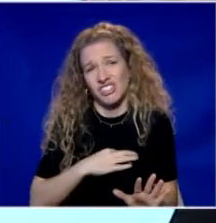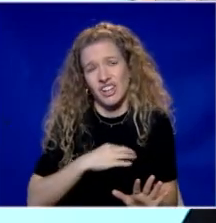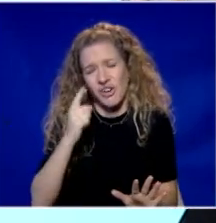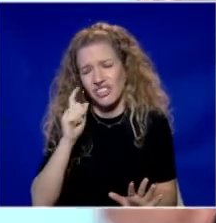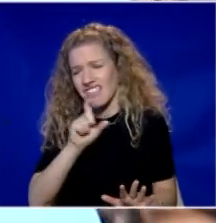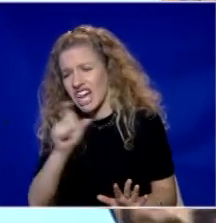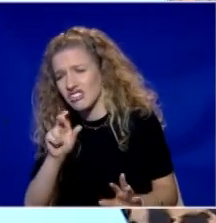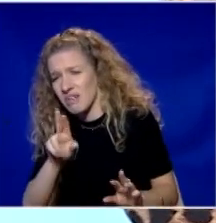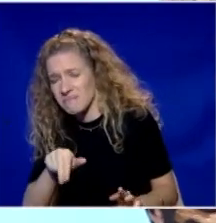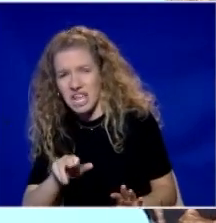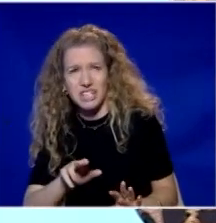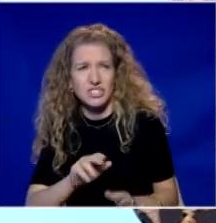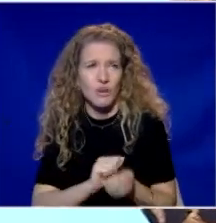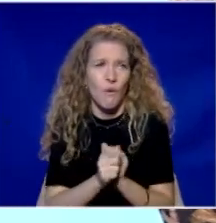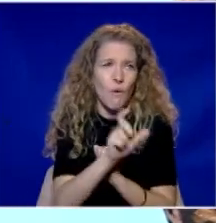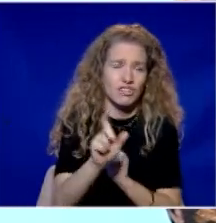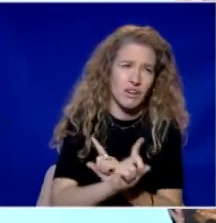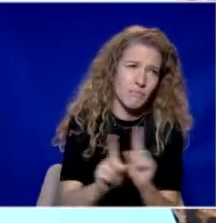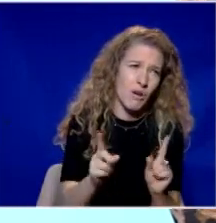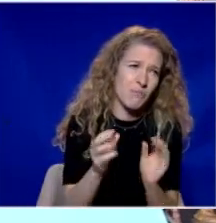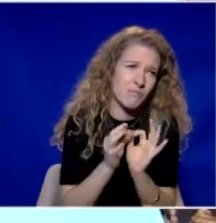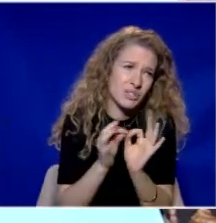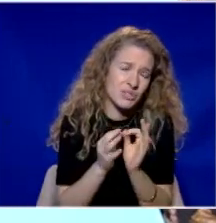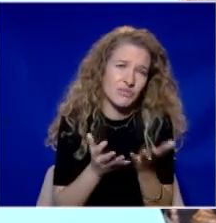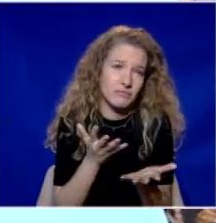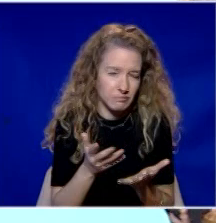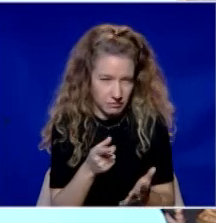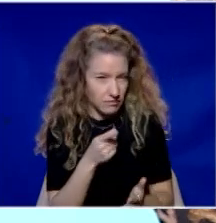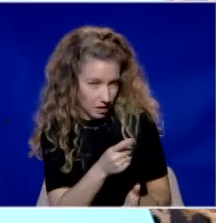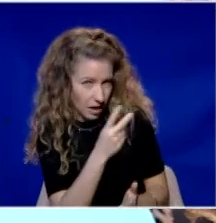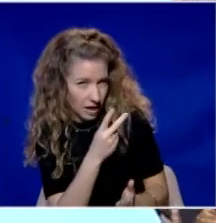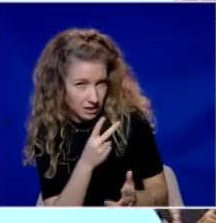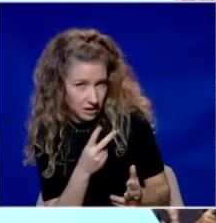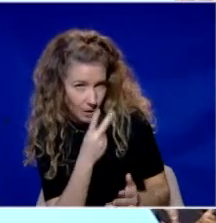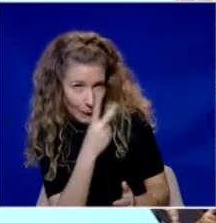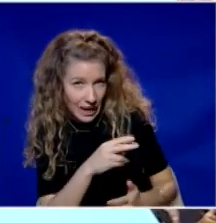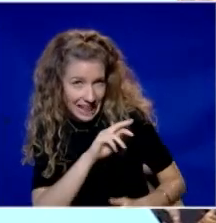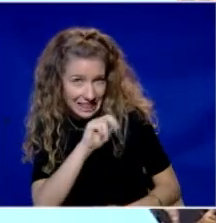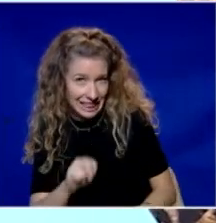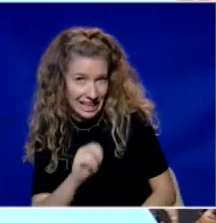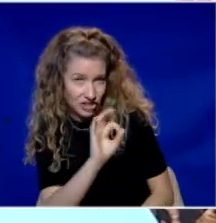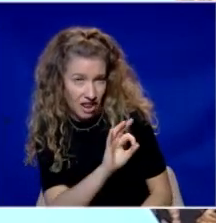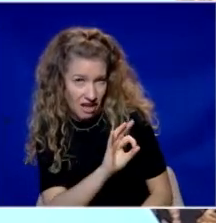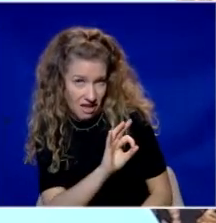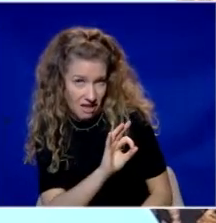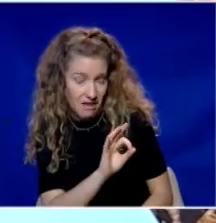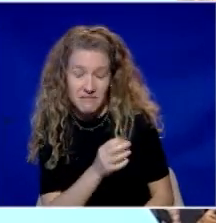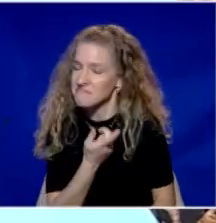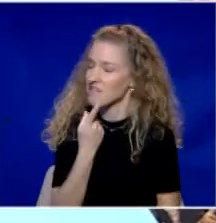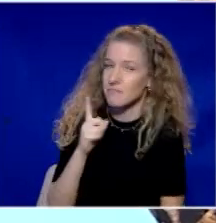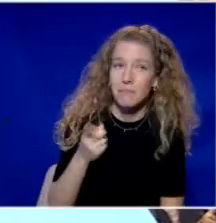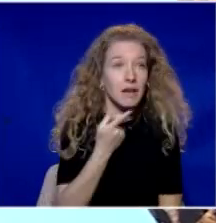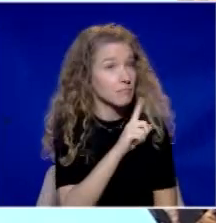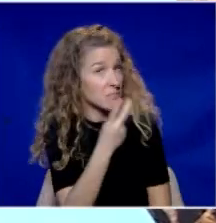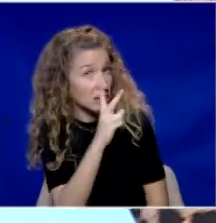השם ויש פה לא השם. זה פשוט... אתה רואה את התינוקי? את הנכד שלך? לא, לא ראיתי אותו. מעולם לא ראית אותו עד